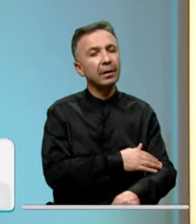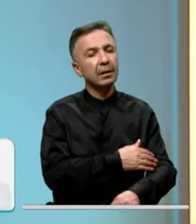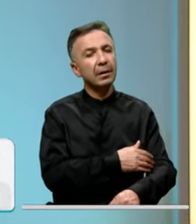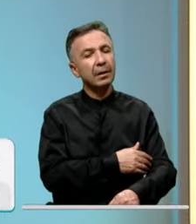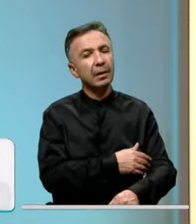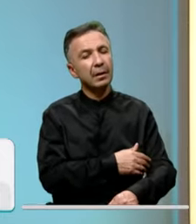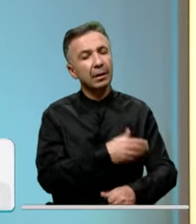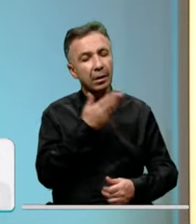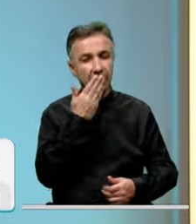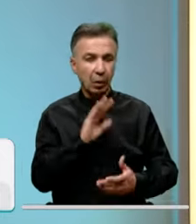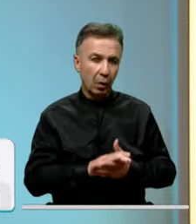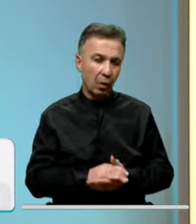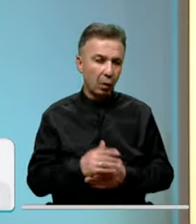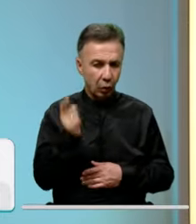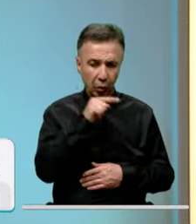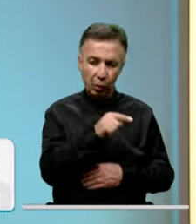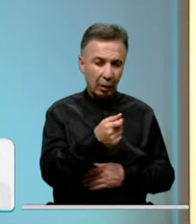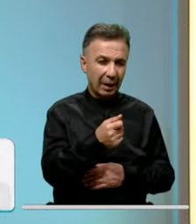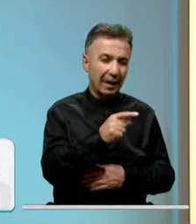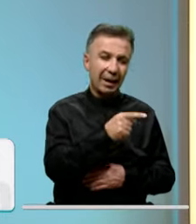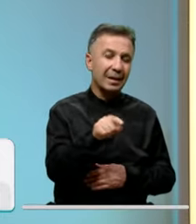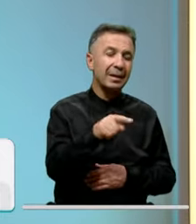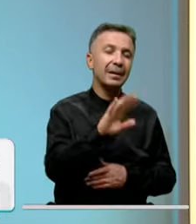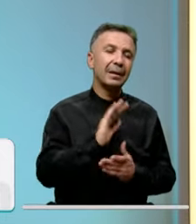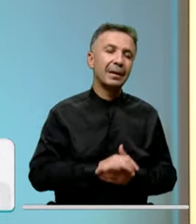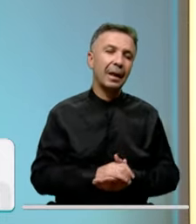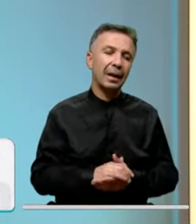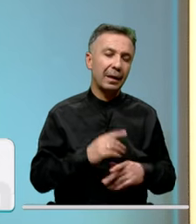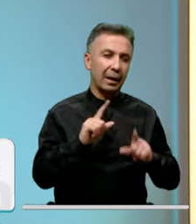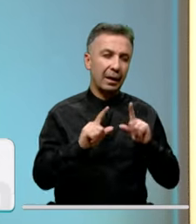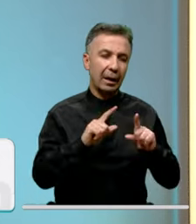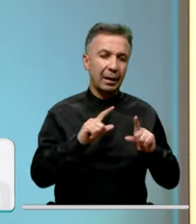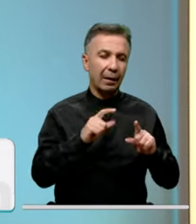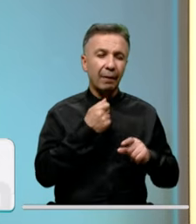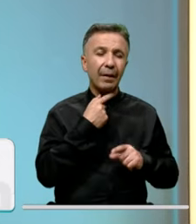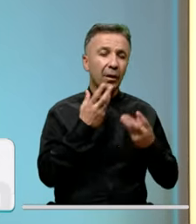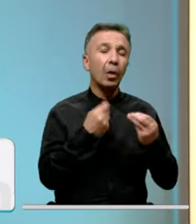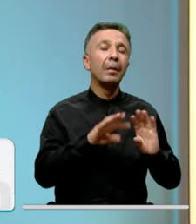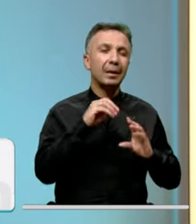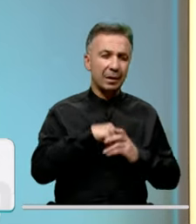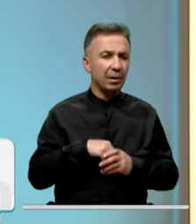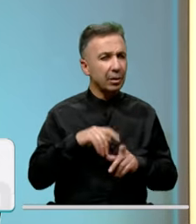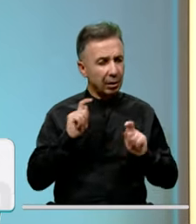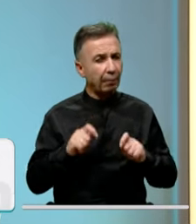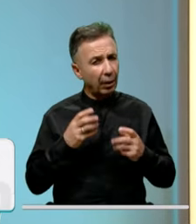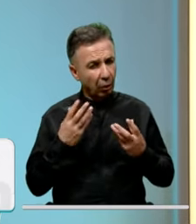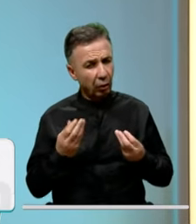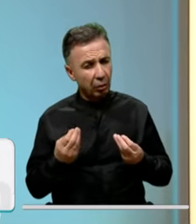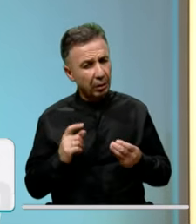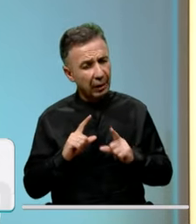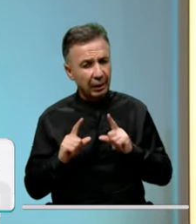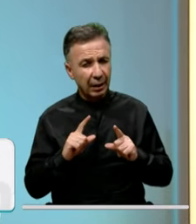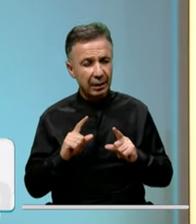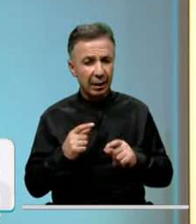onu da bilmiş olun. Çünkü bu para sizin değildi ihtiyaç sahibi olmadığınız için. Yapılabilir mi? İhtiyaç sahibi